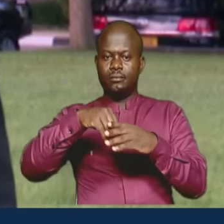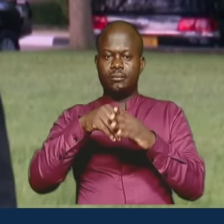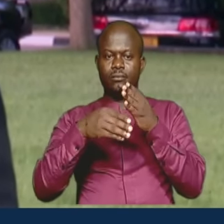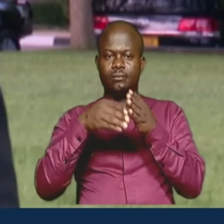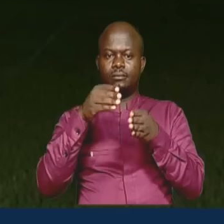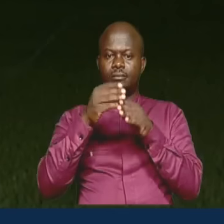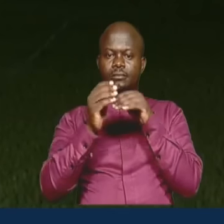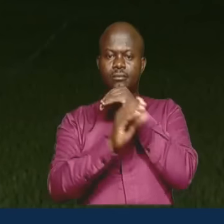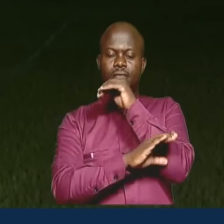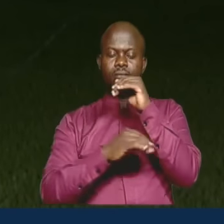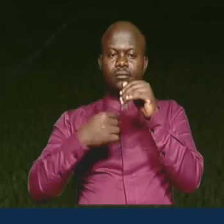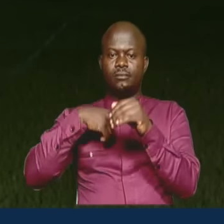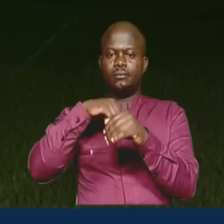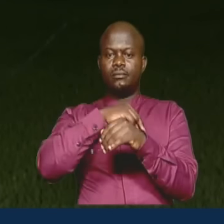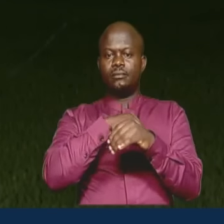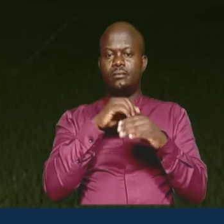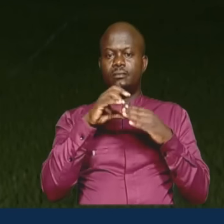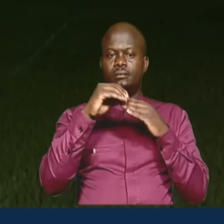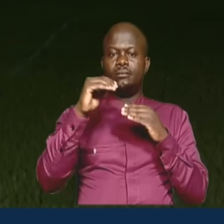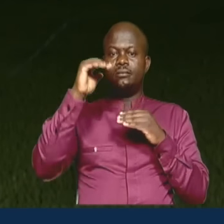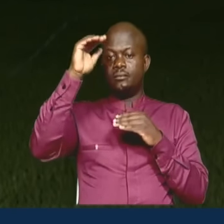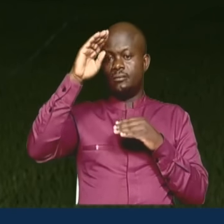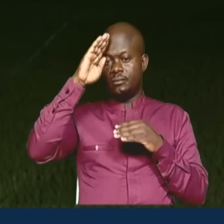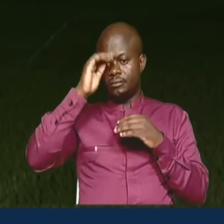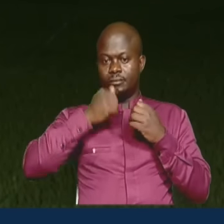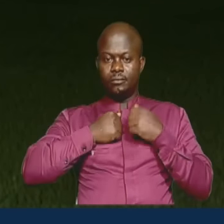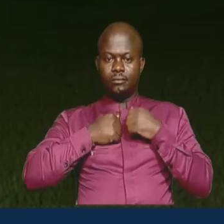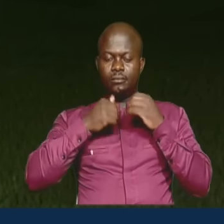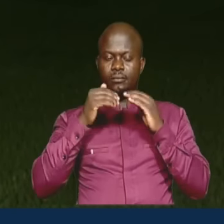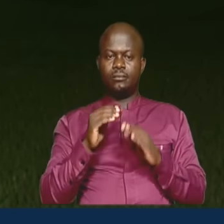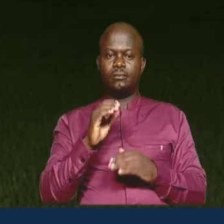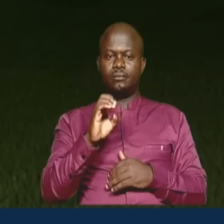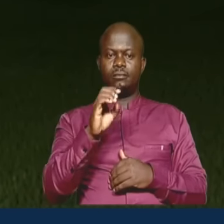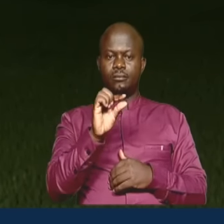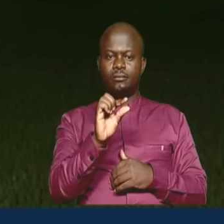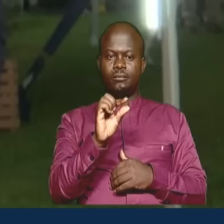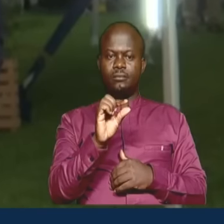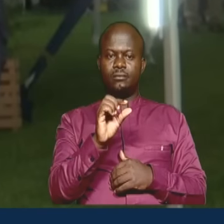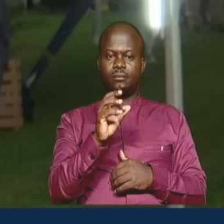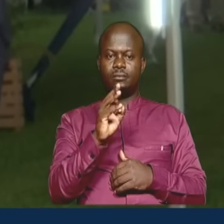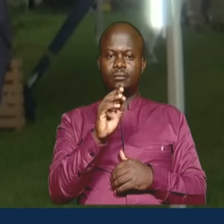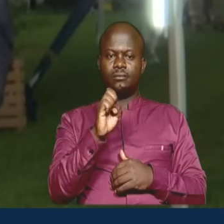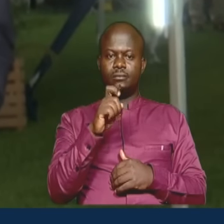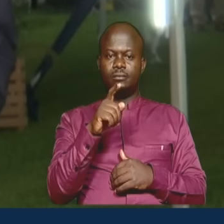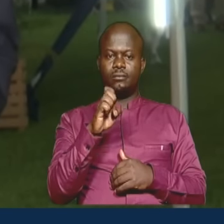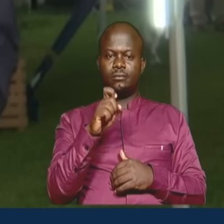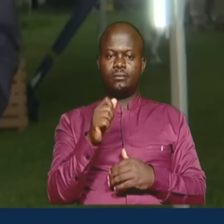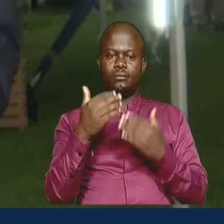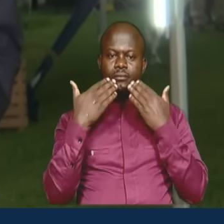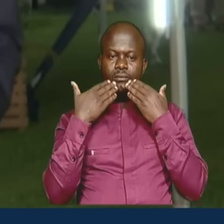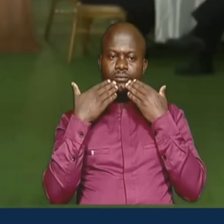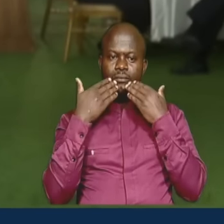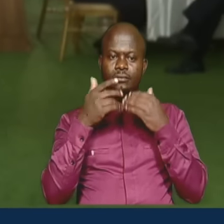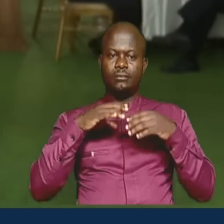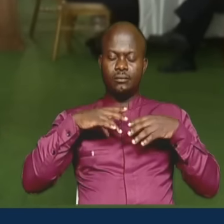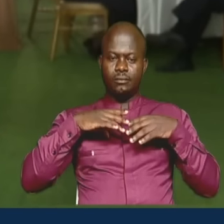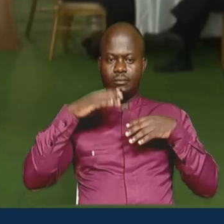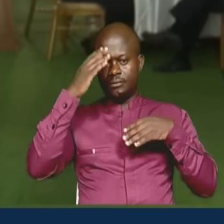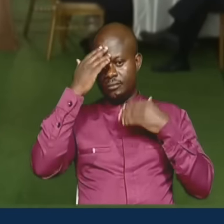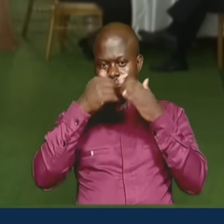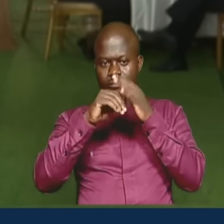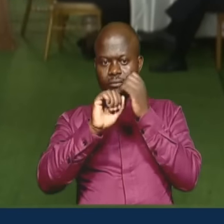igihugu cyacu. Umuyobozi mukuru wa Polisi y'u Rwanda CG Felix Namuhoranye yashimiye abagiye mu kiruhuko cy'izabukuru